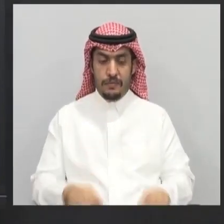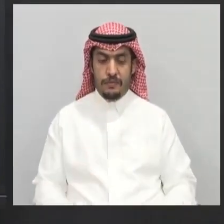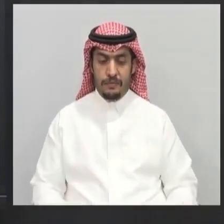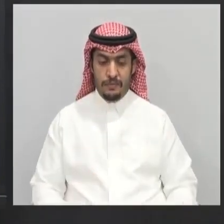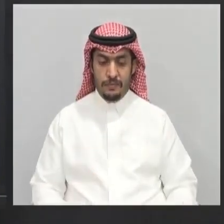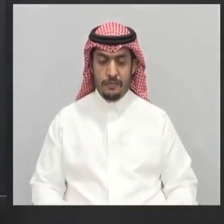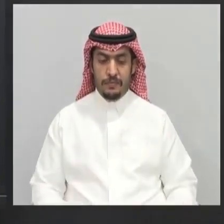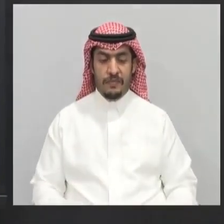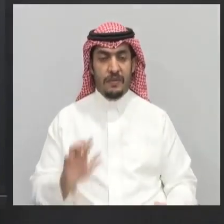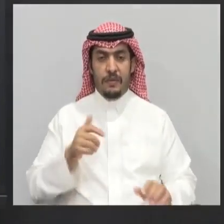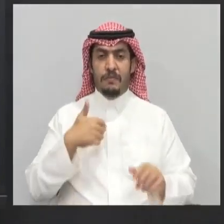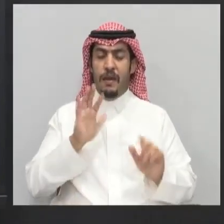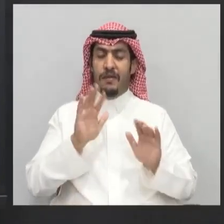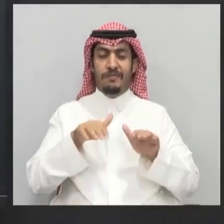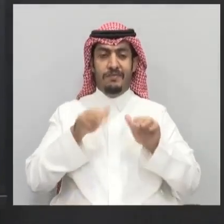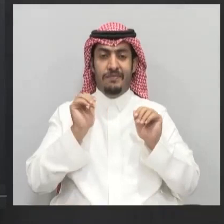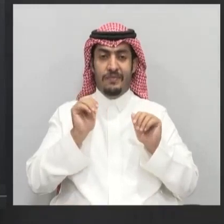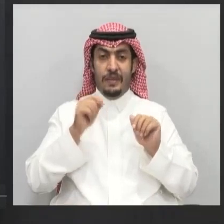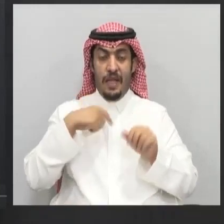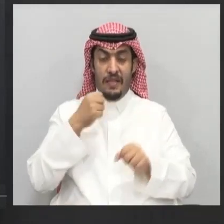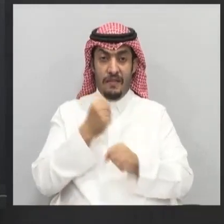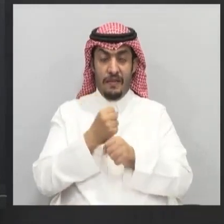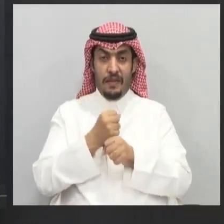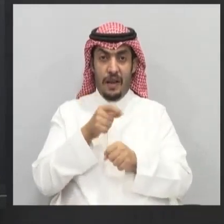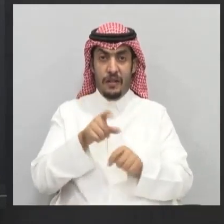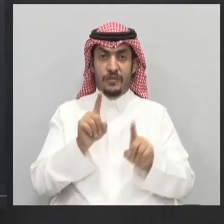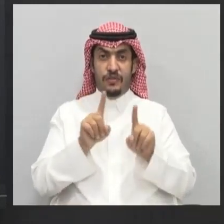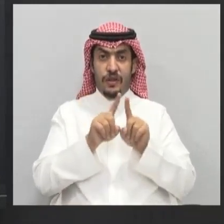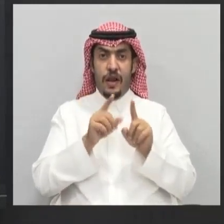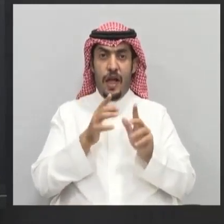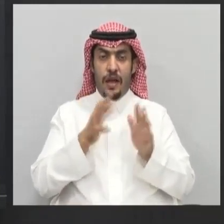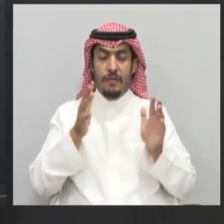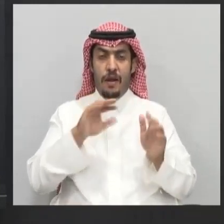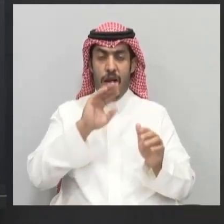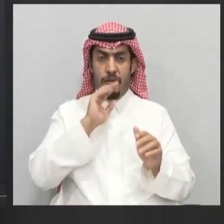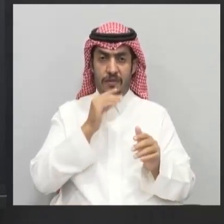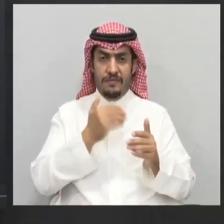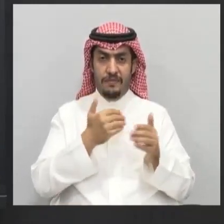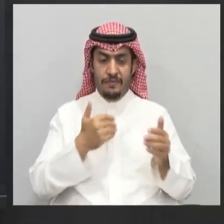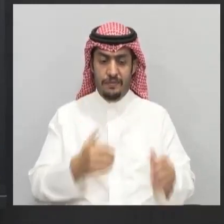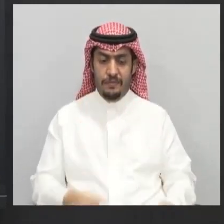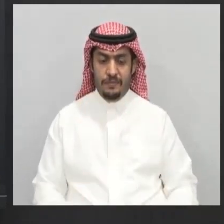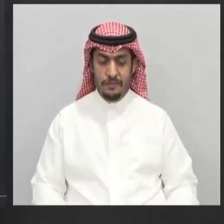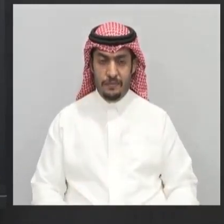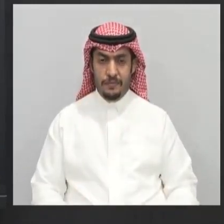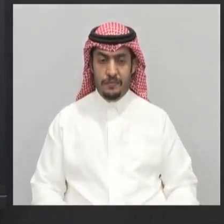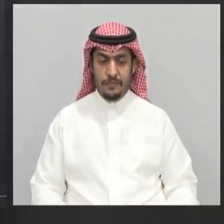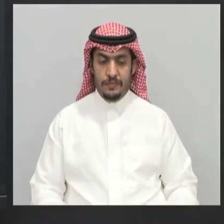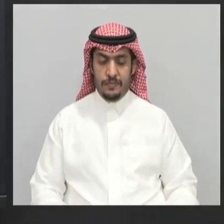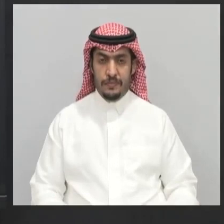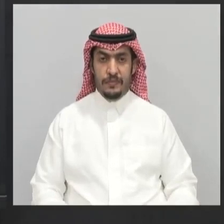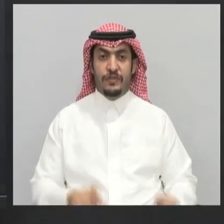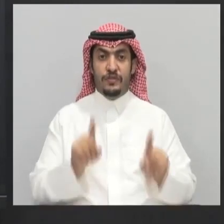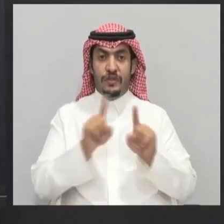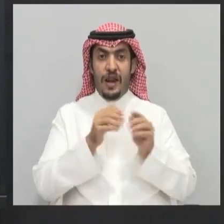احسنتم يخرج منه مباشره اذا فعل هذا الشرك الاكبر نسال الله السلامه والعافيه طيب الشرك